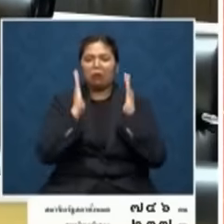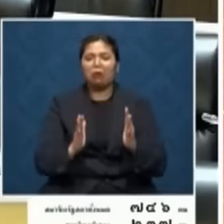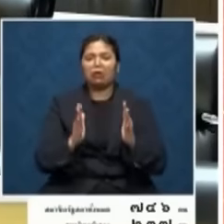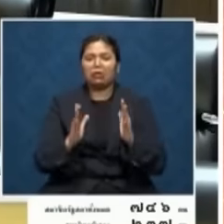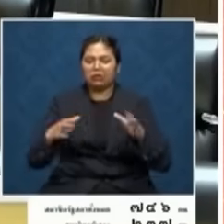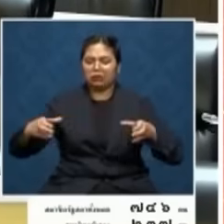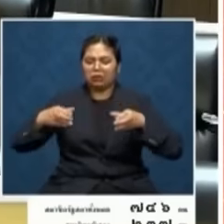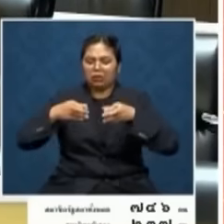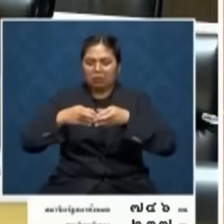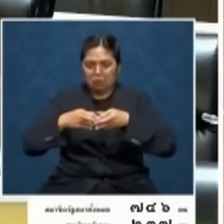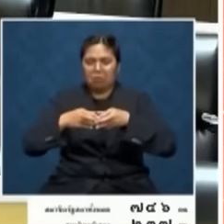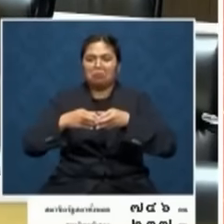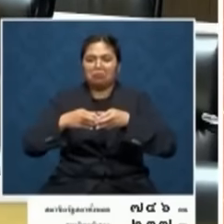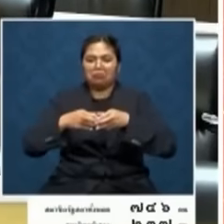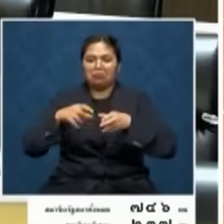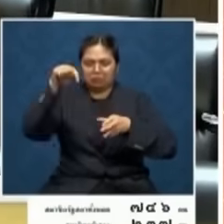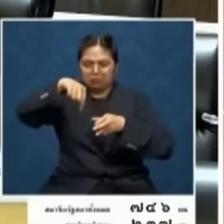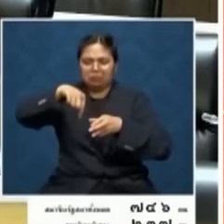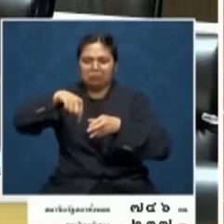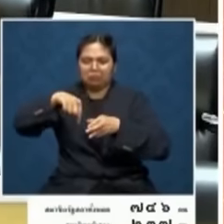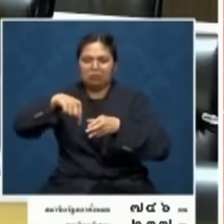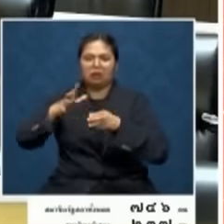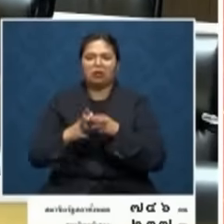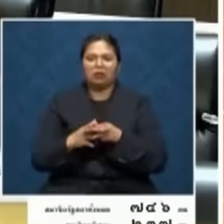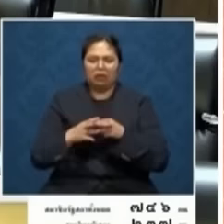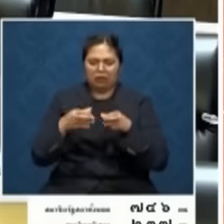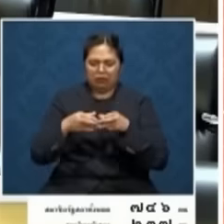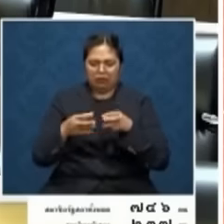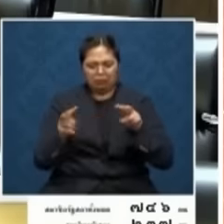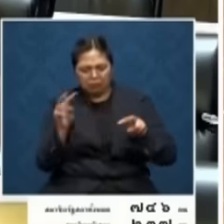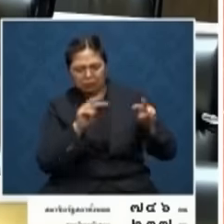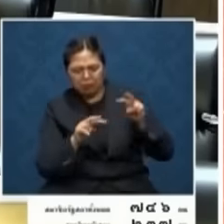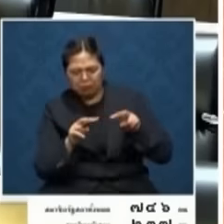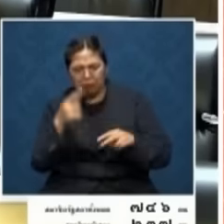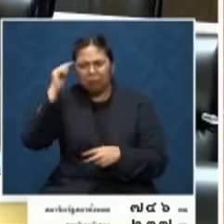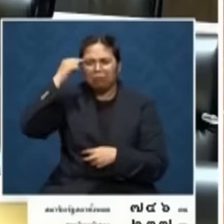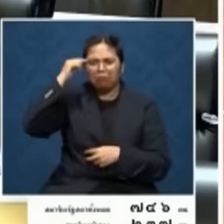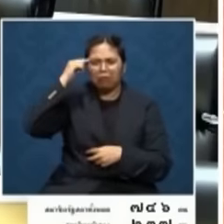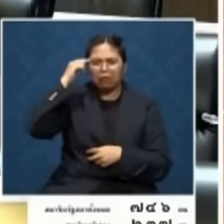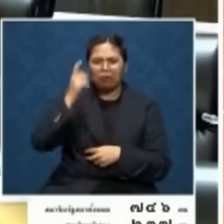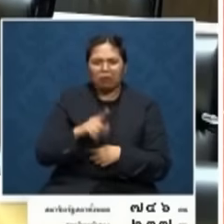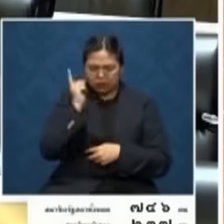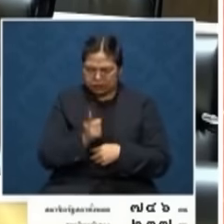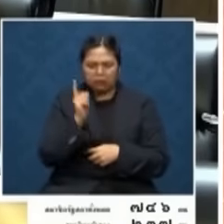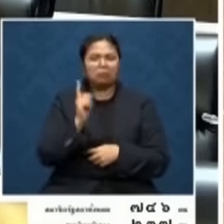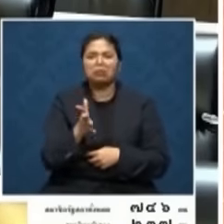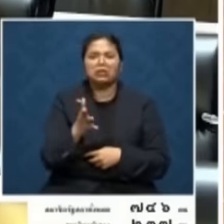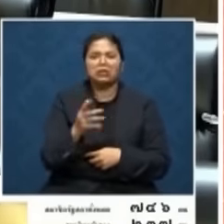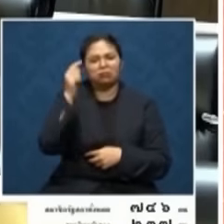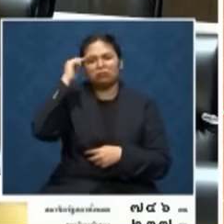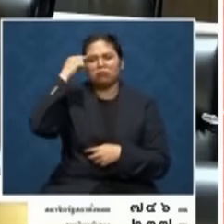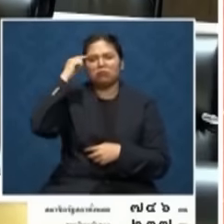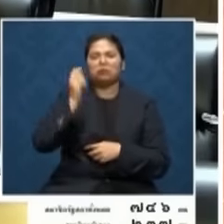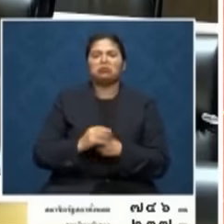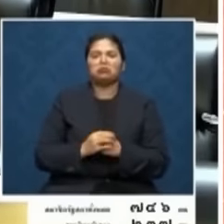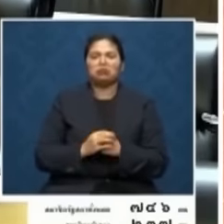านพูดรัฐมนตรีช่วยที่รับลูกต่อผมก็ยังไม่ทราบว่าท่านรับลูกจริงไม่จริงแล้วก็ท่าน